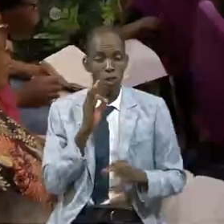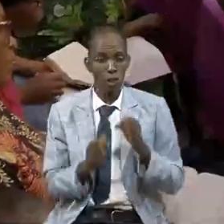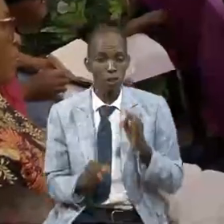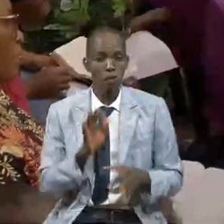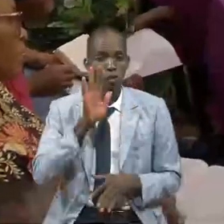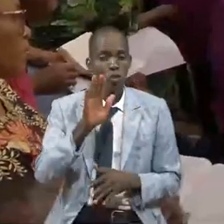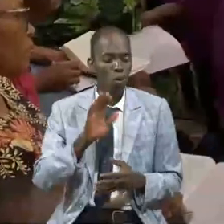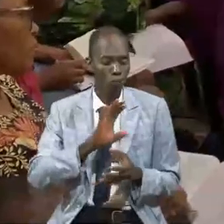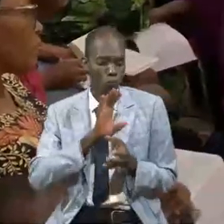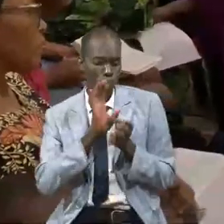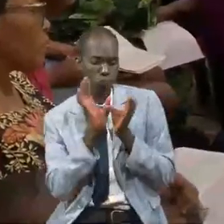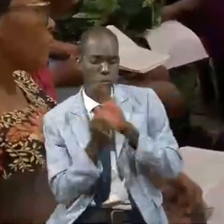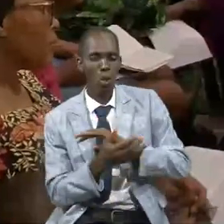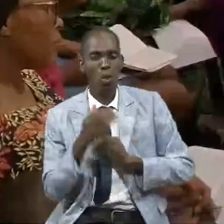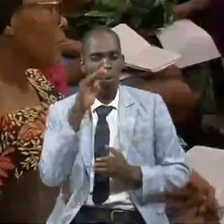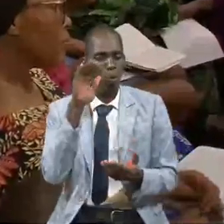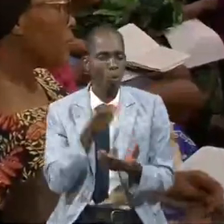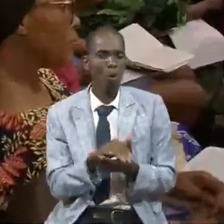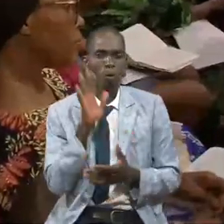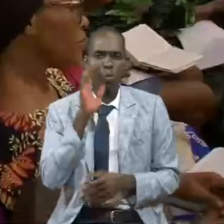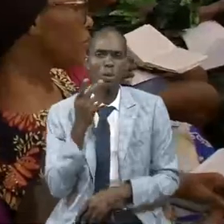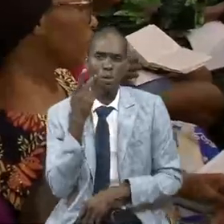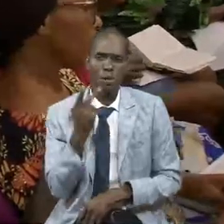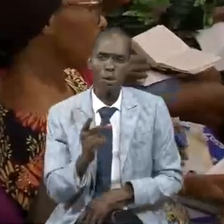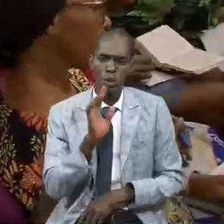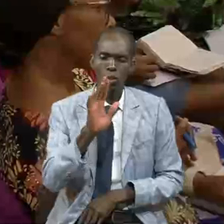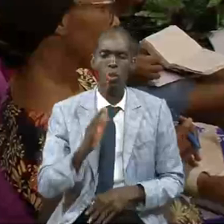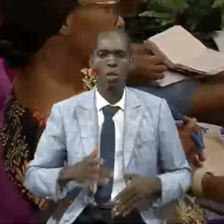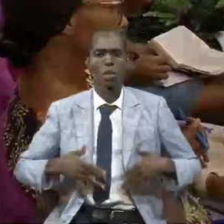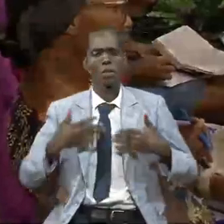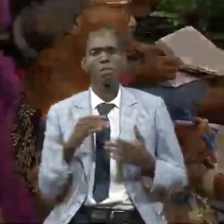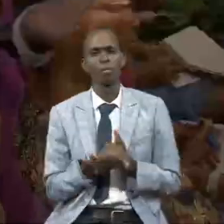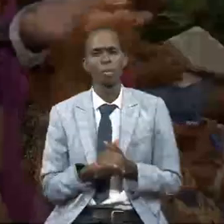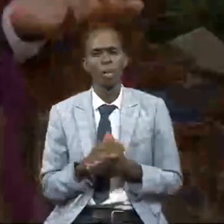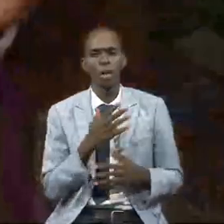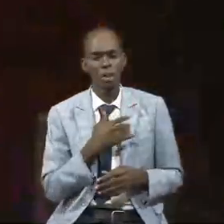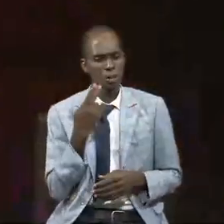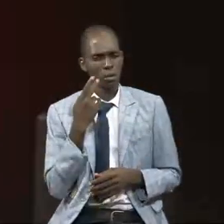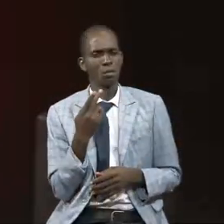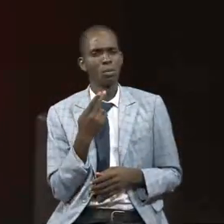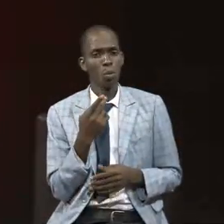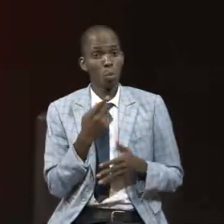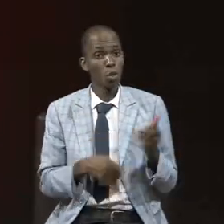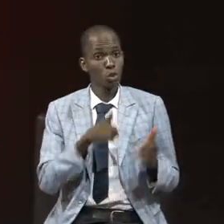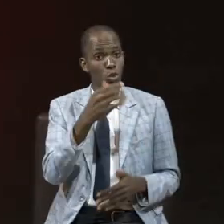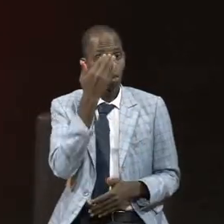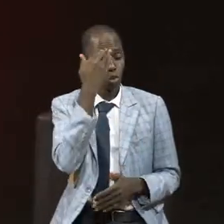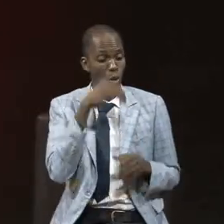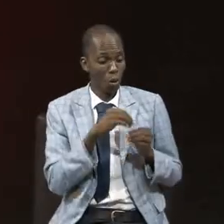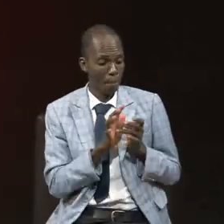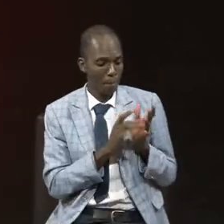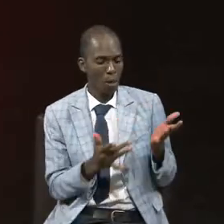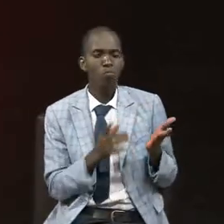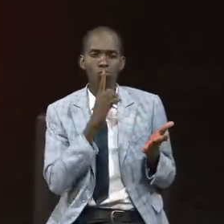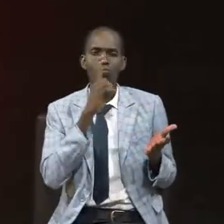que votre femme convertie voit votre vie. Ce que vous connaissez dans la Bible, vous